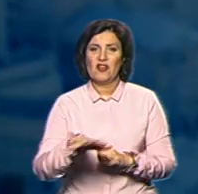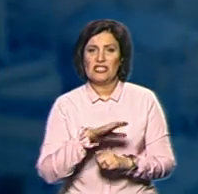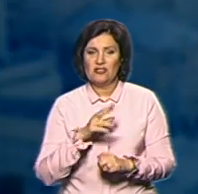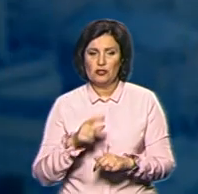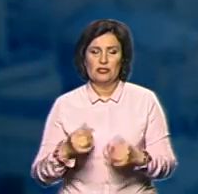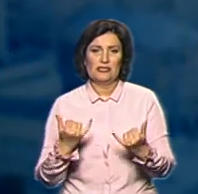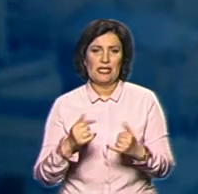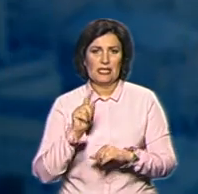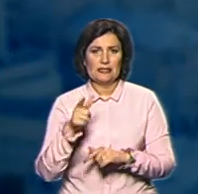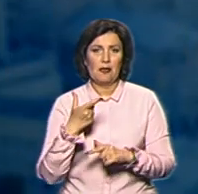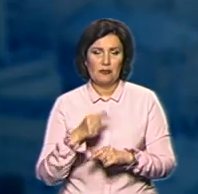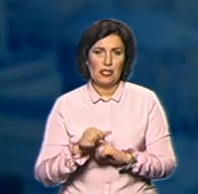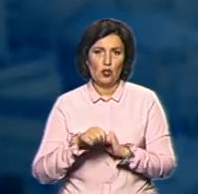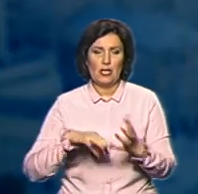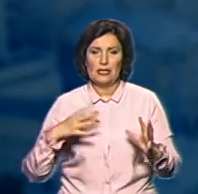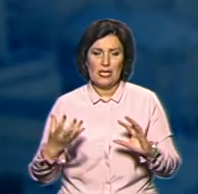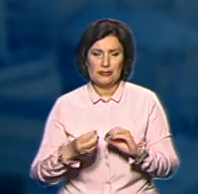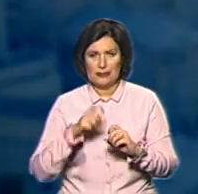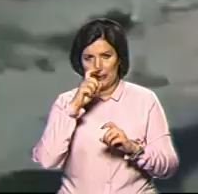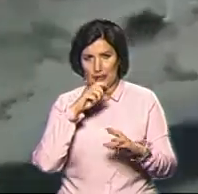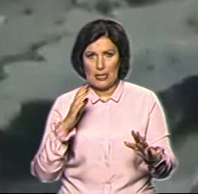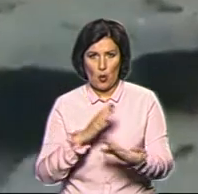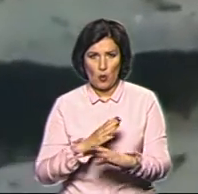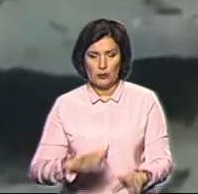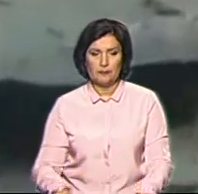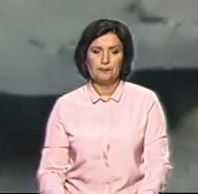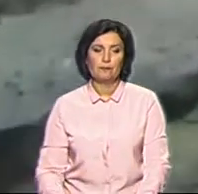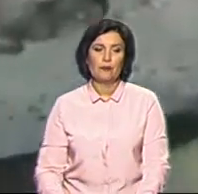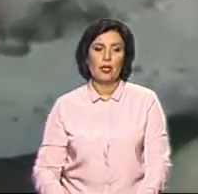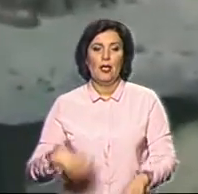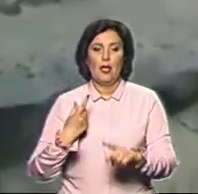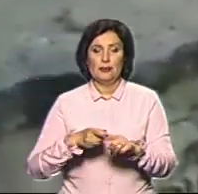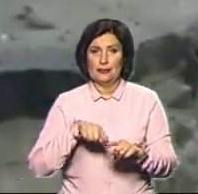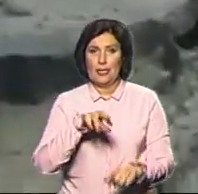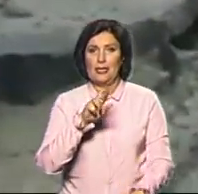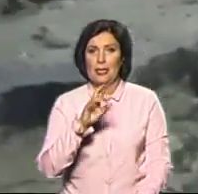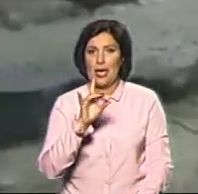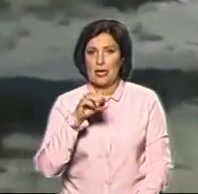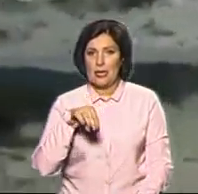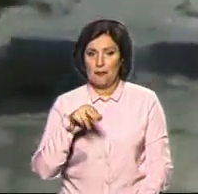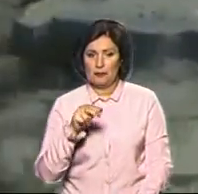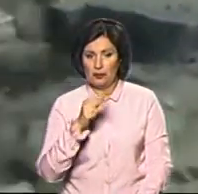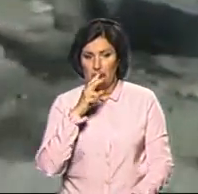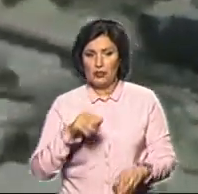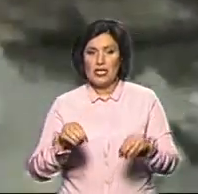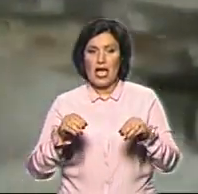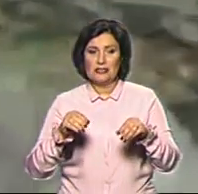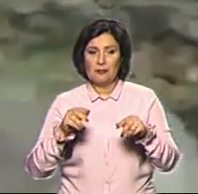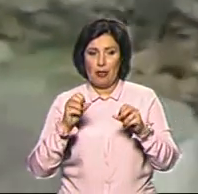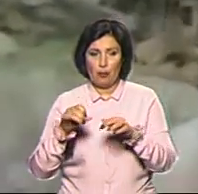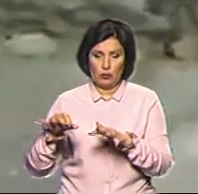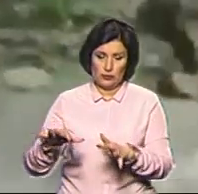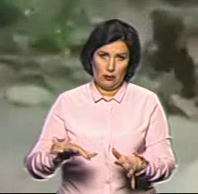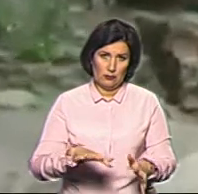Борисевич. Вона зараз там, де долають наслідки негоди. А це Яремче. Бачимо, як земля просто йде з-під ніг.